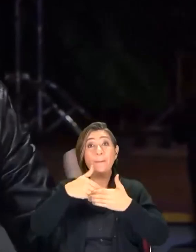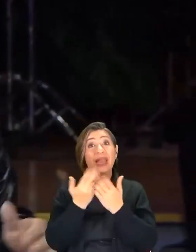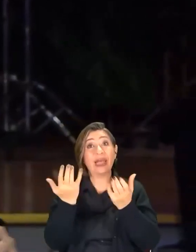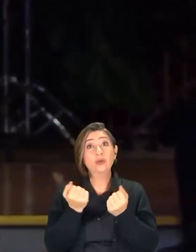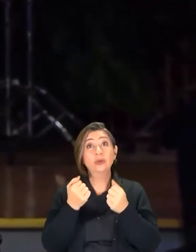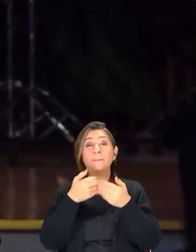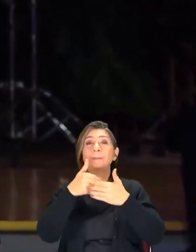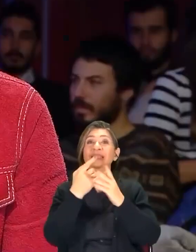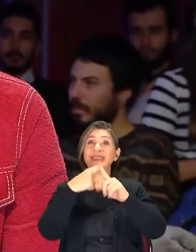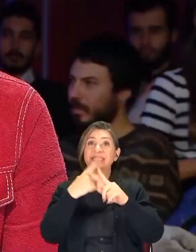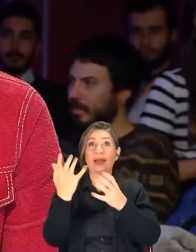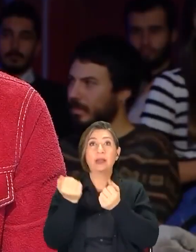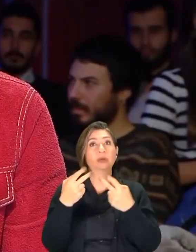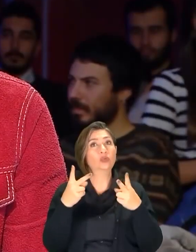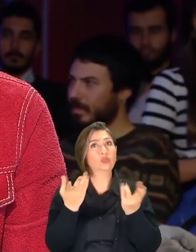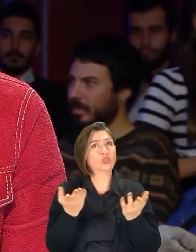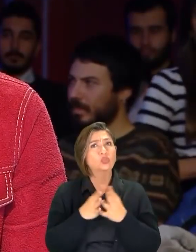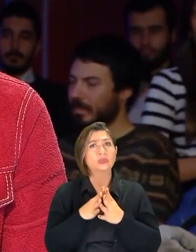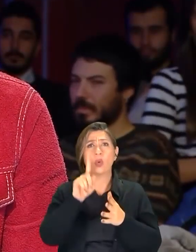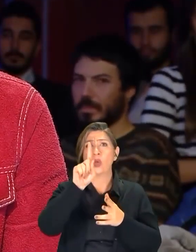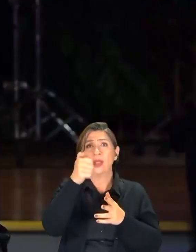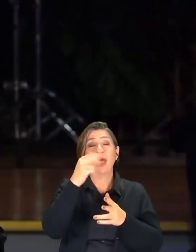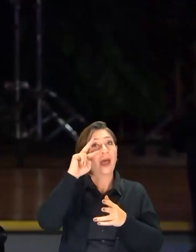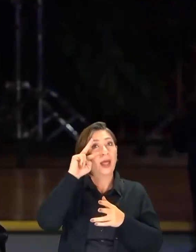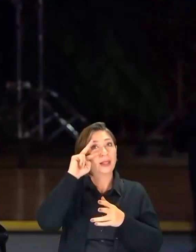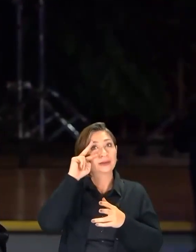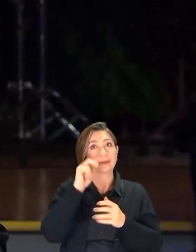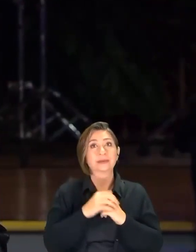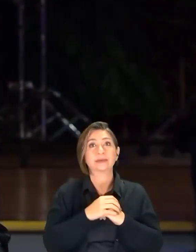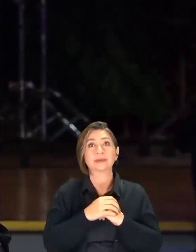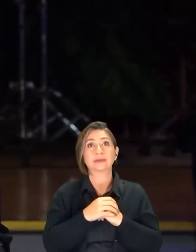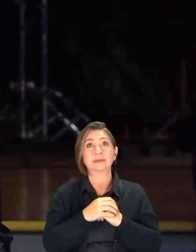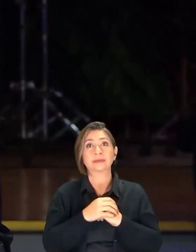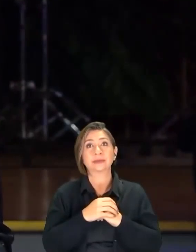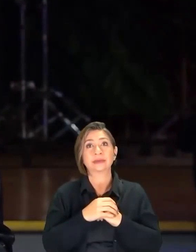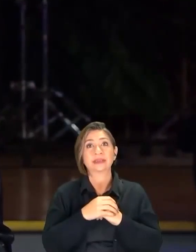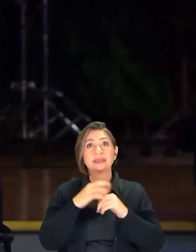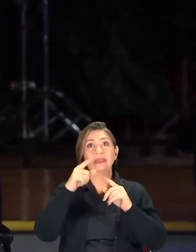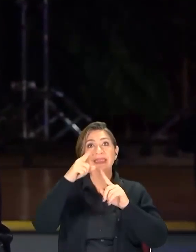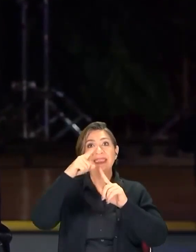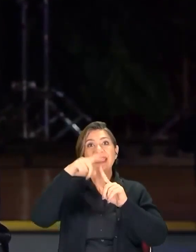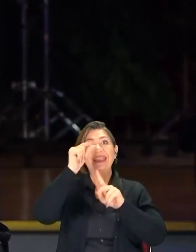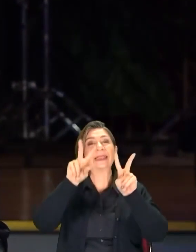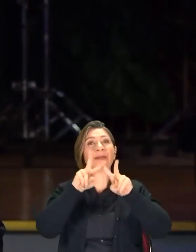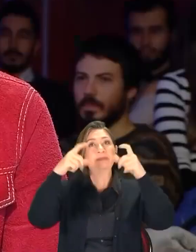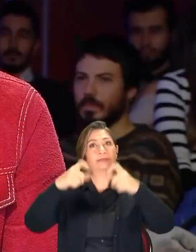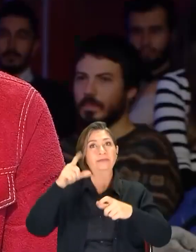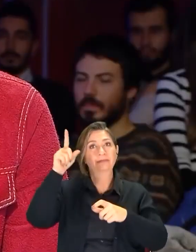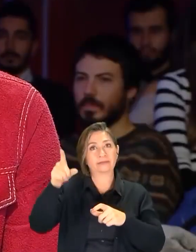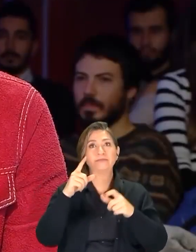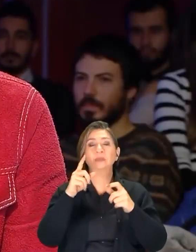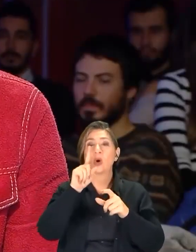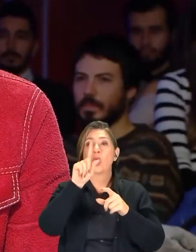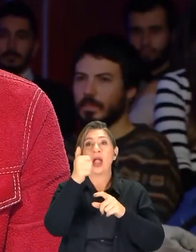buluyoruz biletix'ten biletix'ten hı 16 Aralık Eee tim'de kutl timde yapacağız Evet